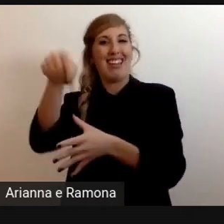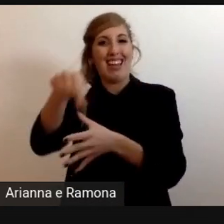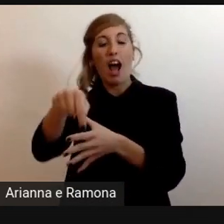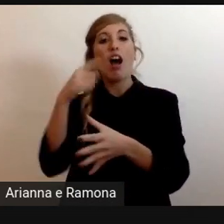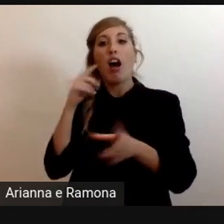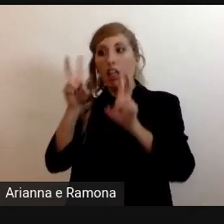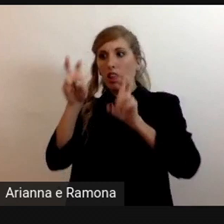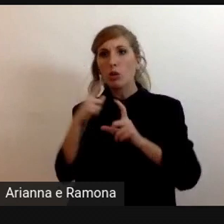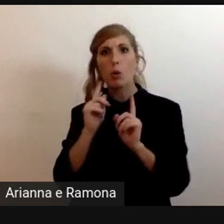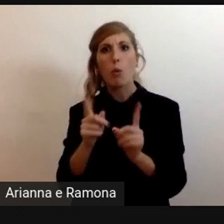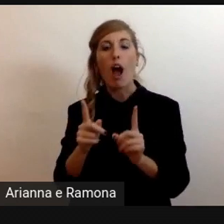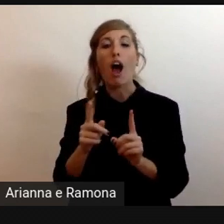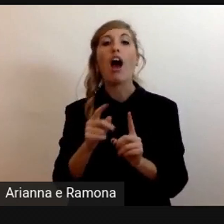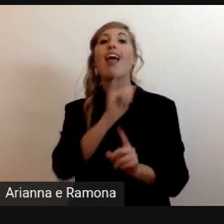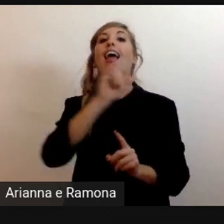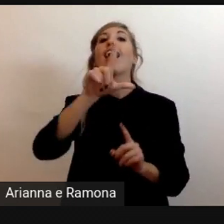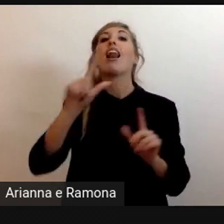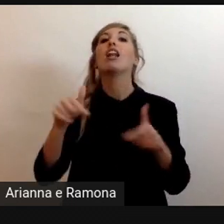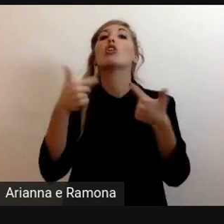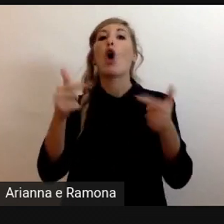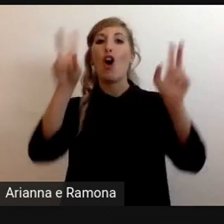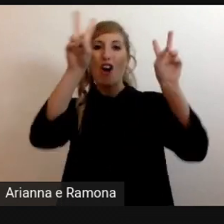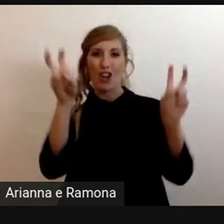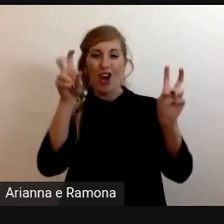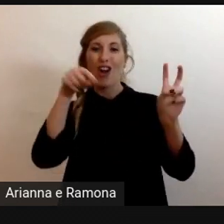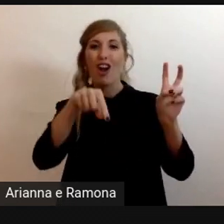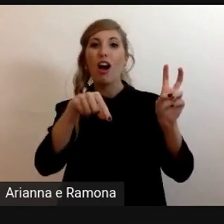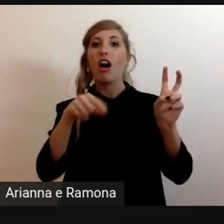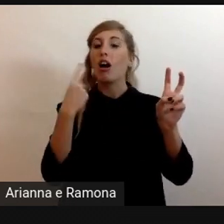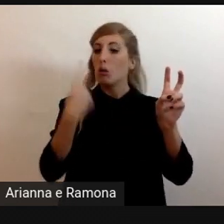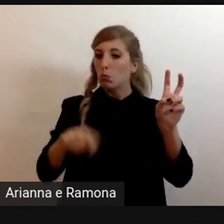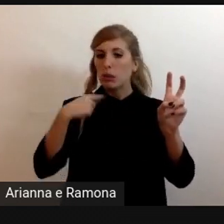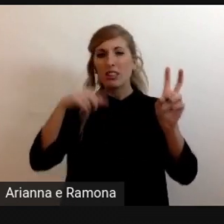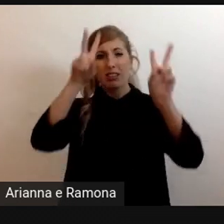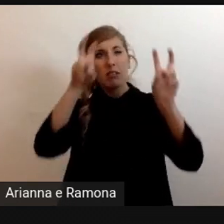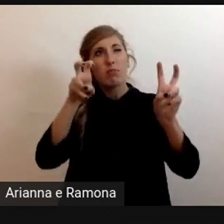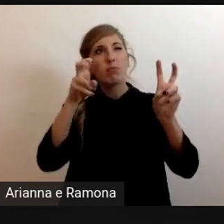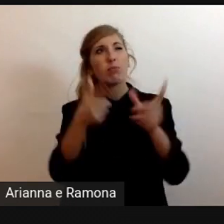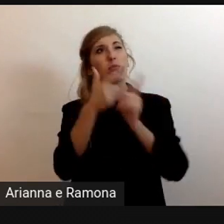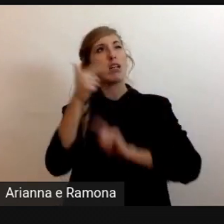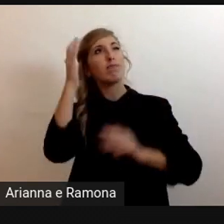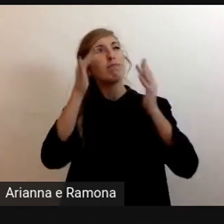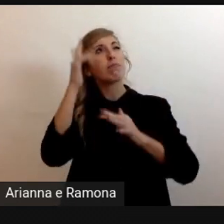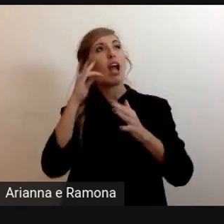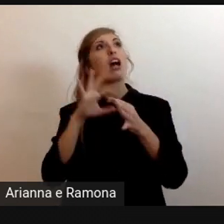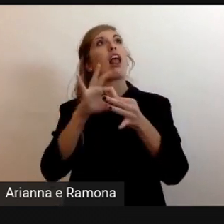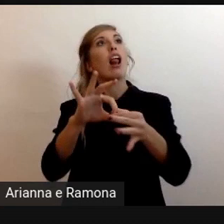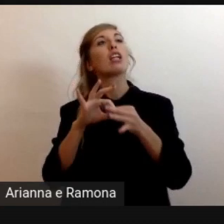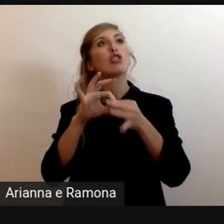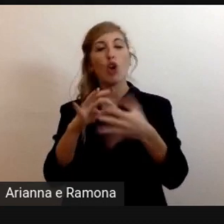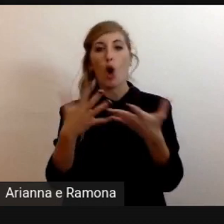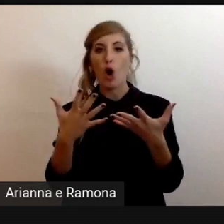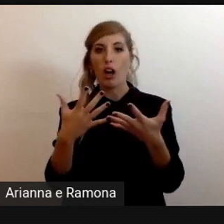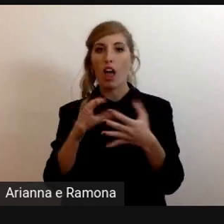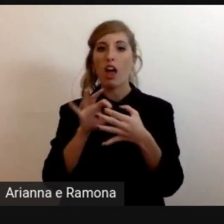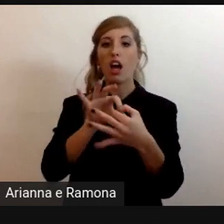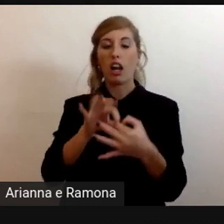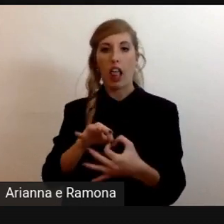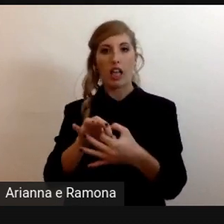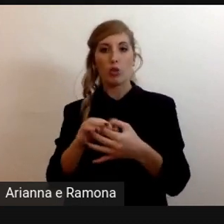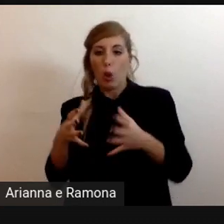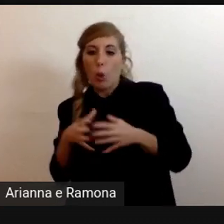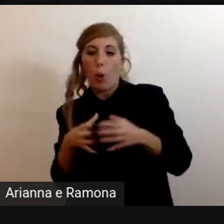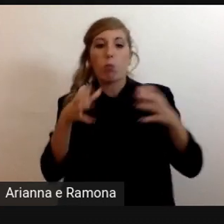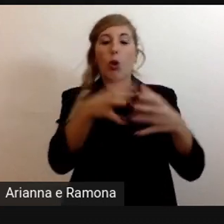poligono il dono è qualcosa che ci fa pensare a una relazione non esiste il dono se non c'è una relazione tra due gruppi